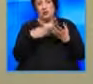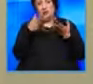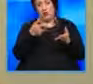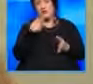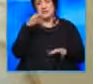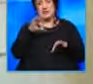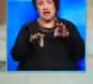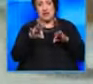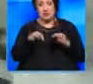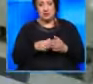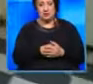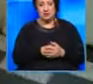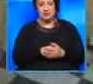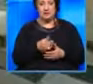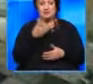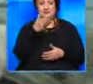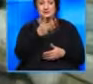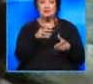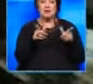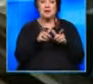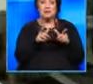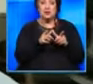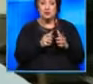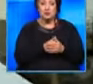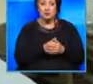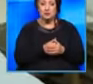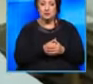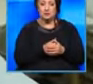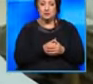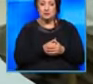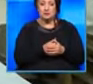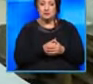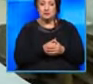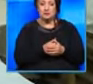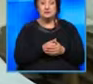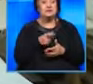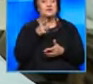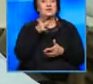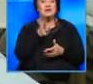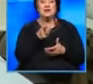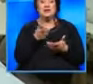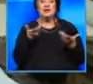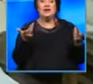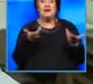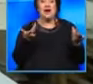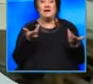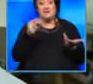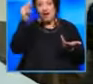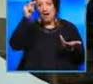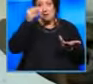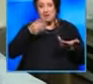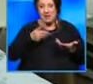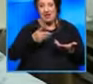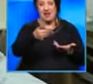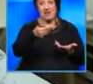сега, Митко, към теб. Добре. Ти за каква България искаш да гласуваш? Добре.